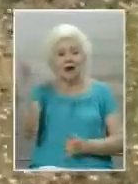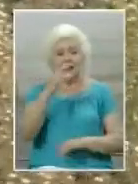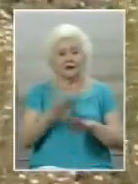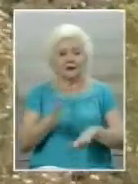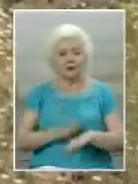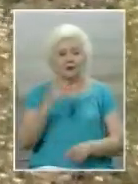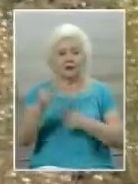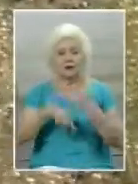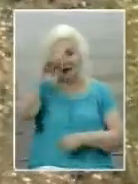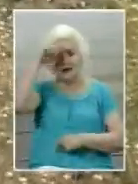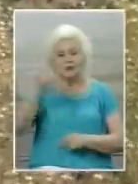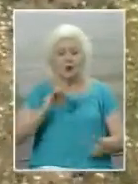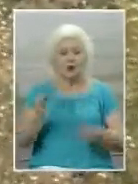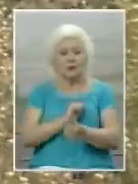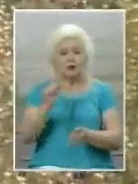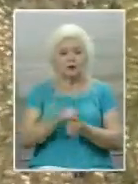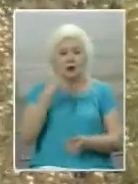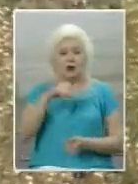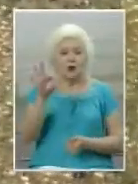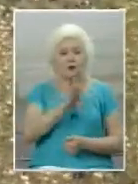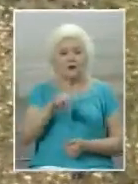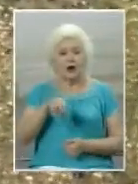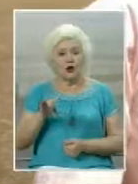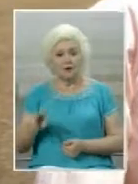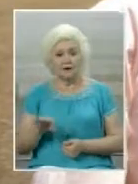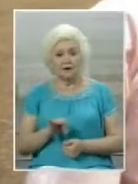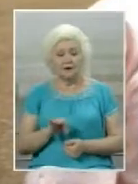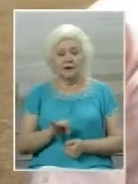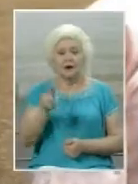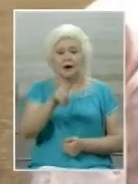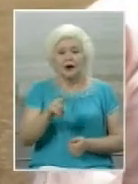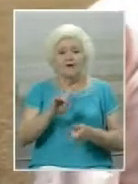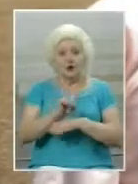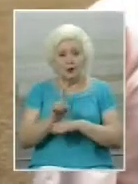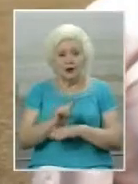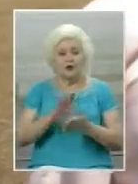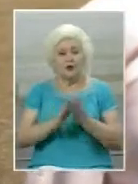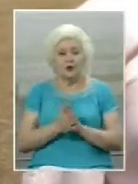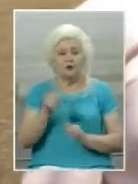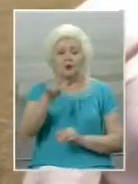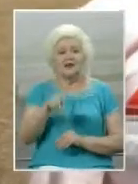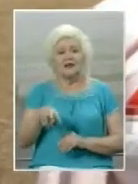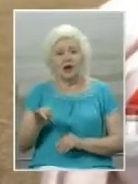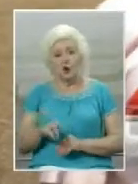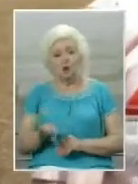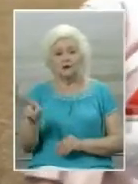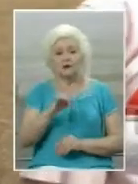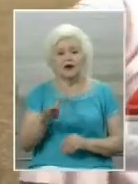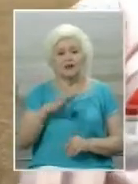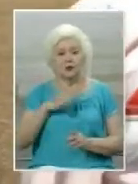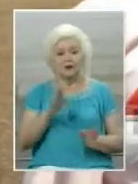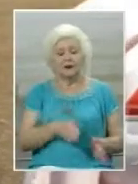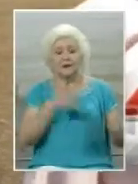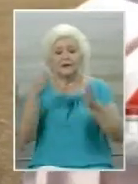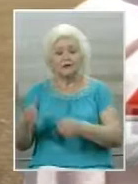складно через спеку і посуху, говорить Олександр Рудік. В нормальних умовах він би оце ще тут цвів, але відбулися